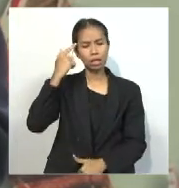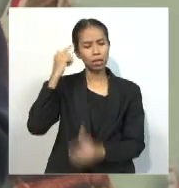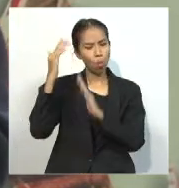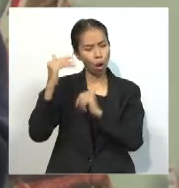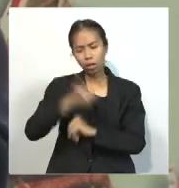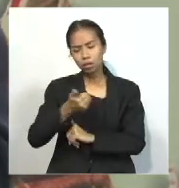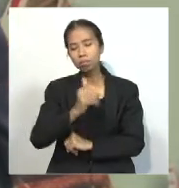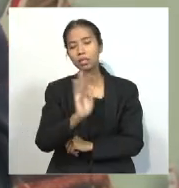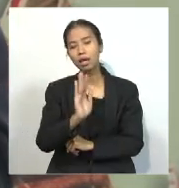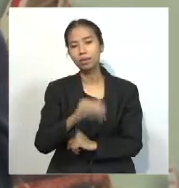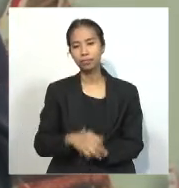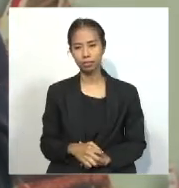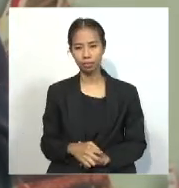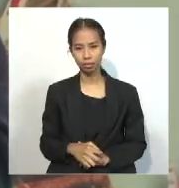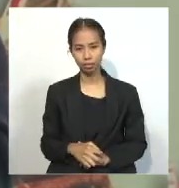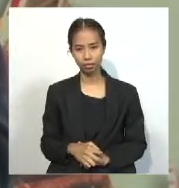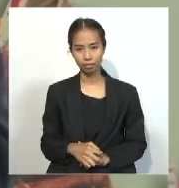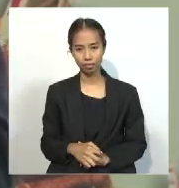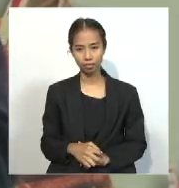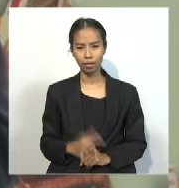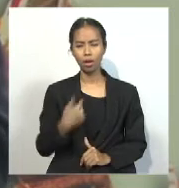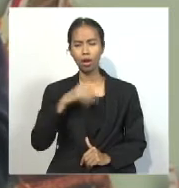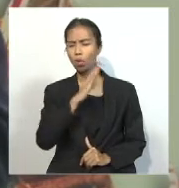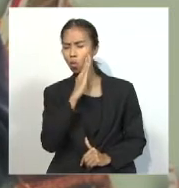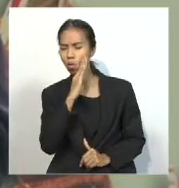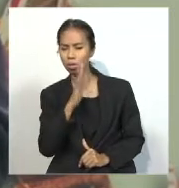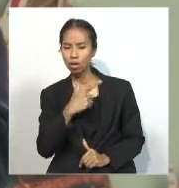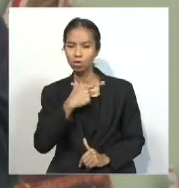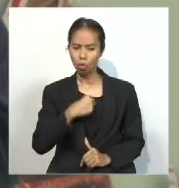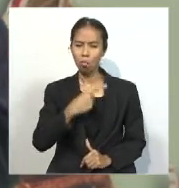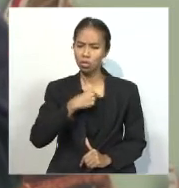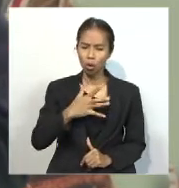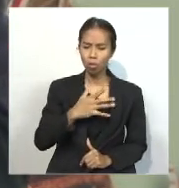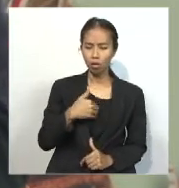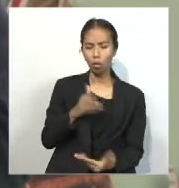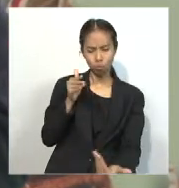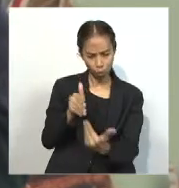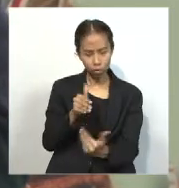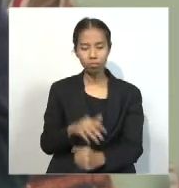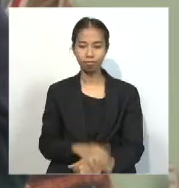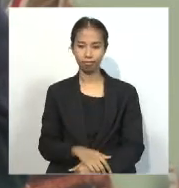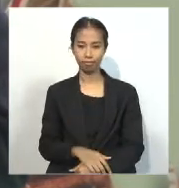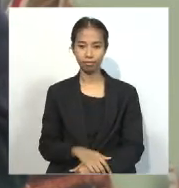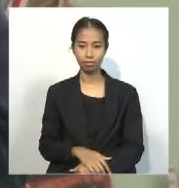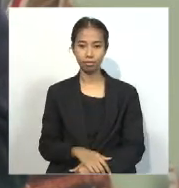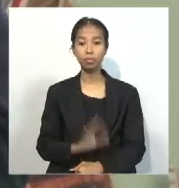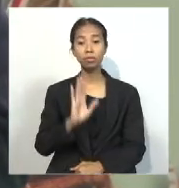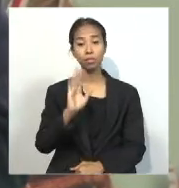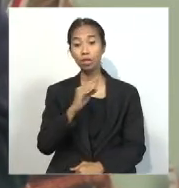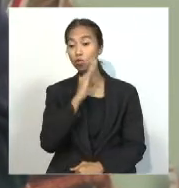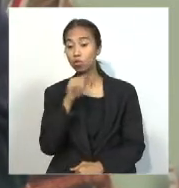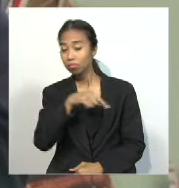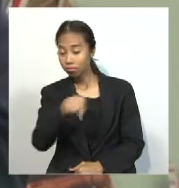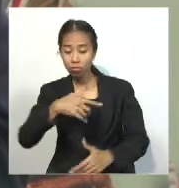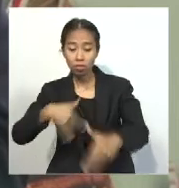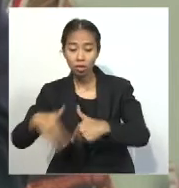ะคนเราเนี่ยมันเสแสร้งกันไม่ได้หรอกชอบคือชอบไม่ชอบก็ไม่ชอบใช่ไหมเพราะนั้นถึงท่านจะไม่ชอบ